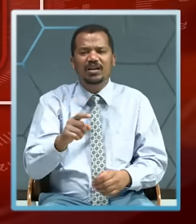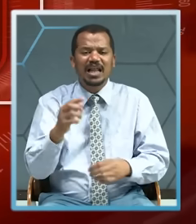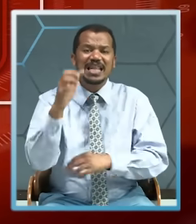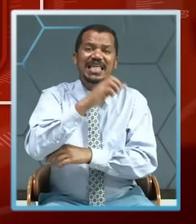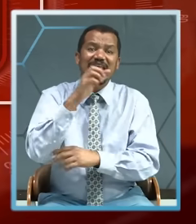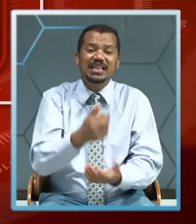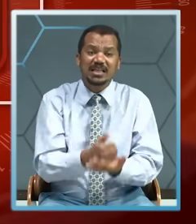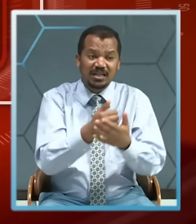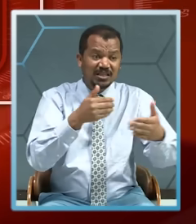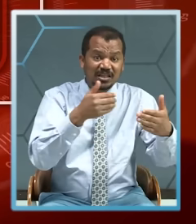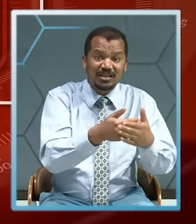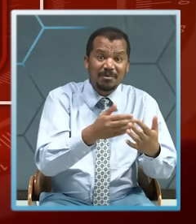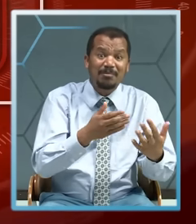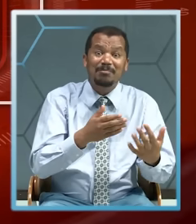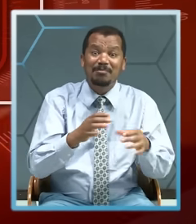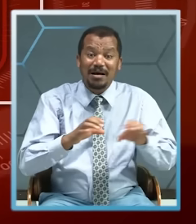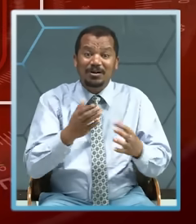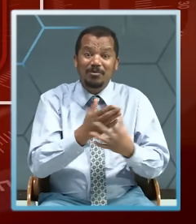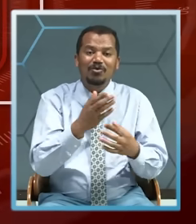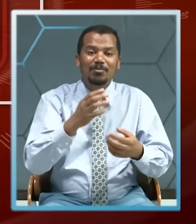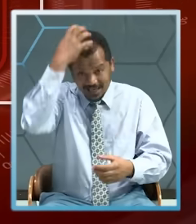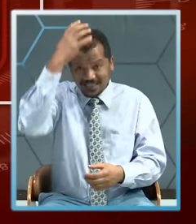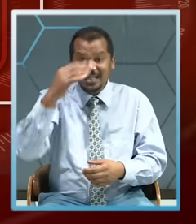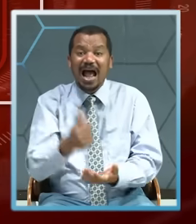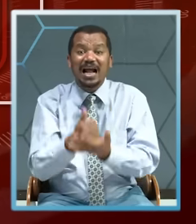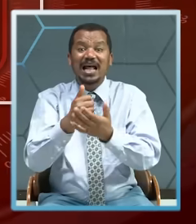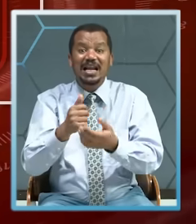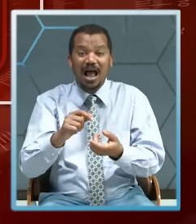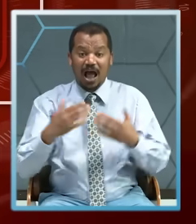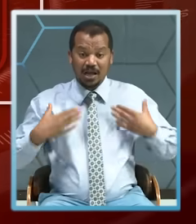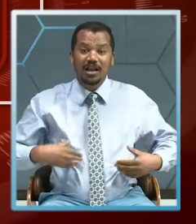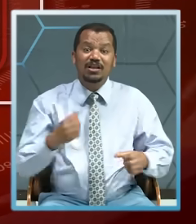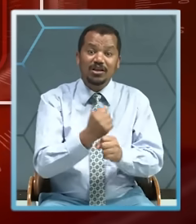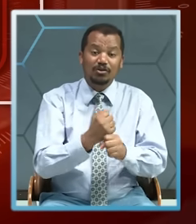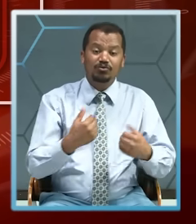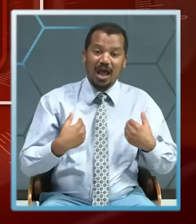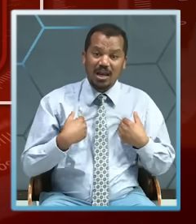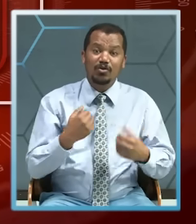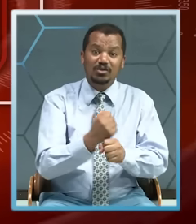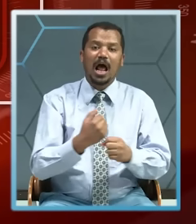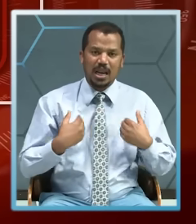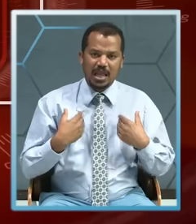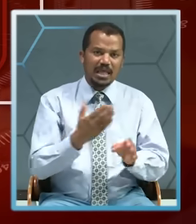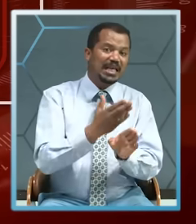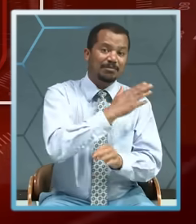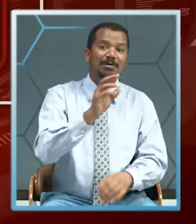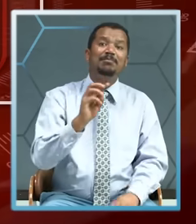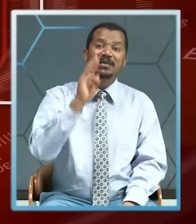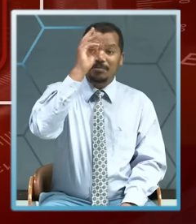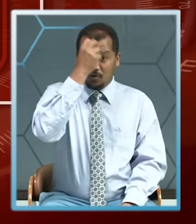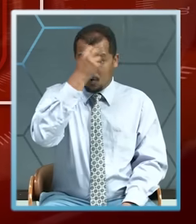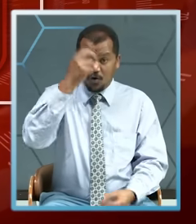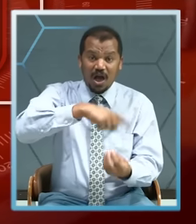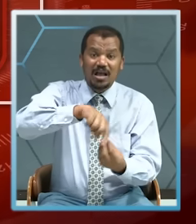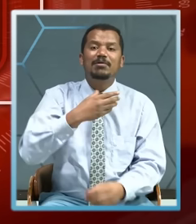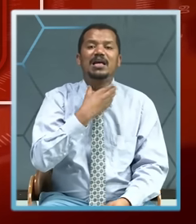ይላል። የዕለት እርዳታ አቅርቦት ተደራሽ ማድረግ በኩል መንግስትና አጋር አካላት የሚሰሩት ስራ እየሰሩ ያሉ ስራ አለ። ቀደም ሲል በሰሜን